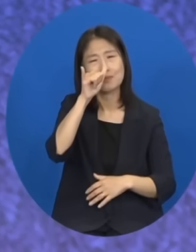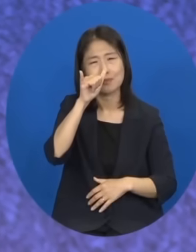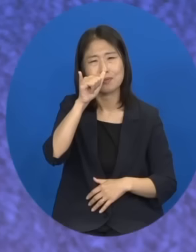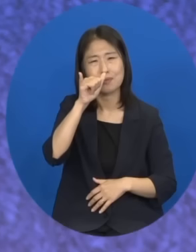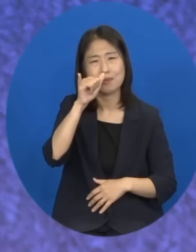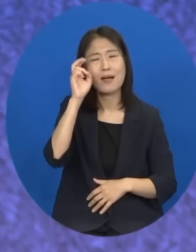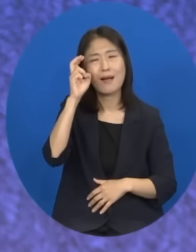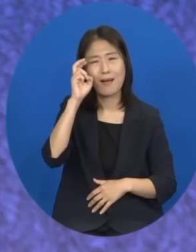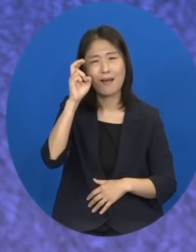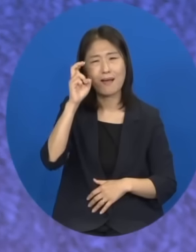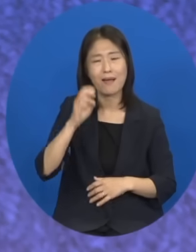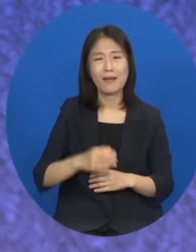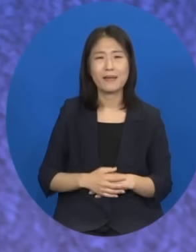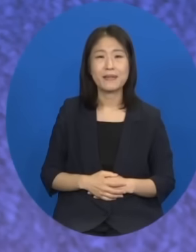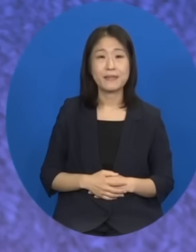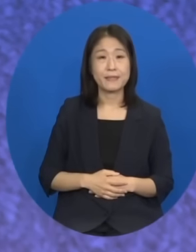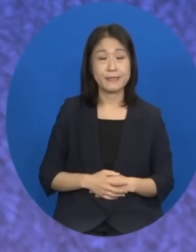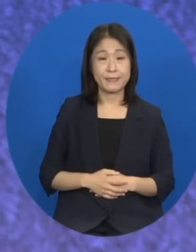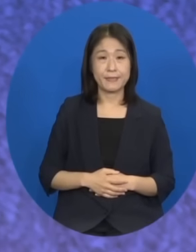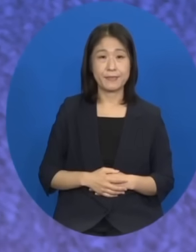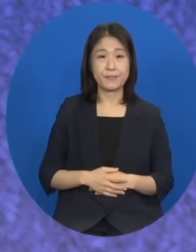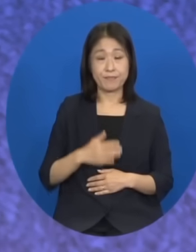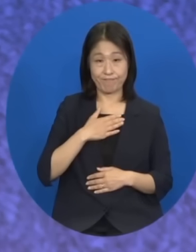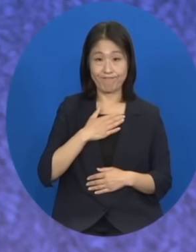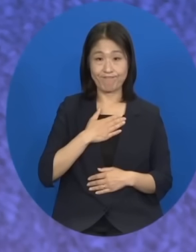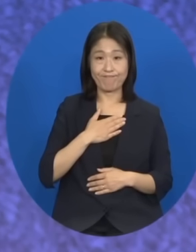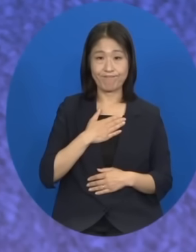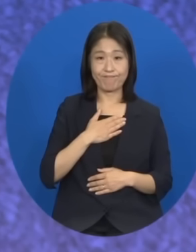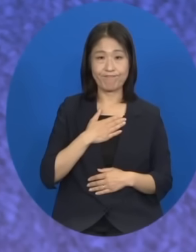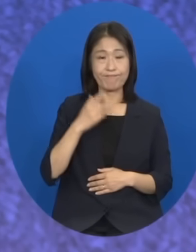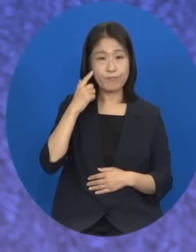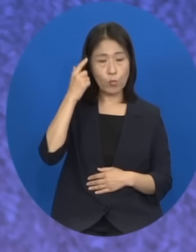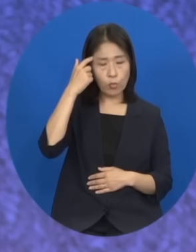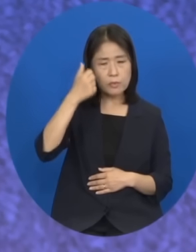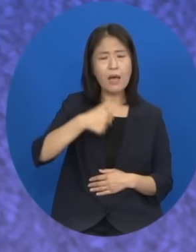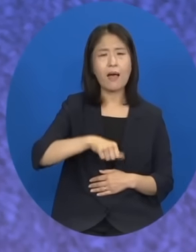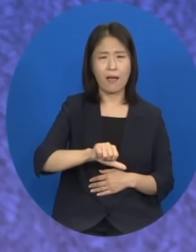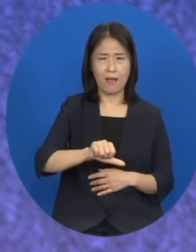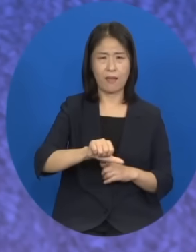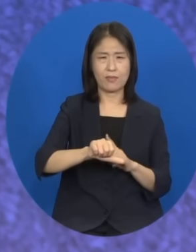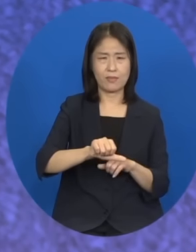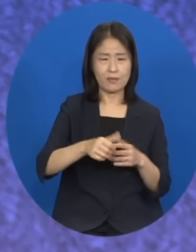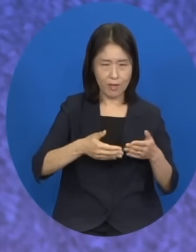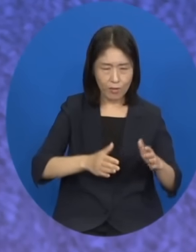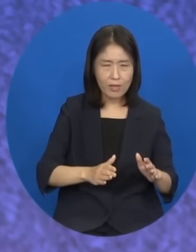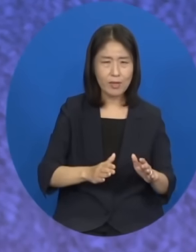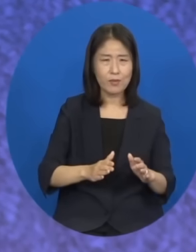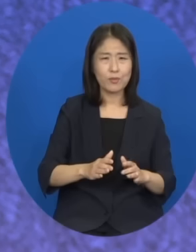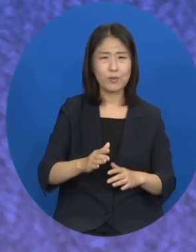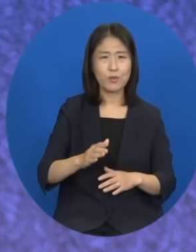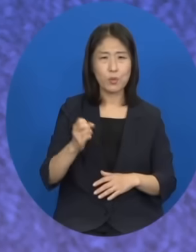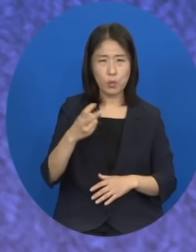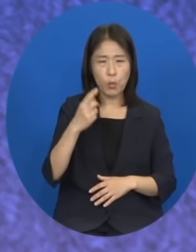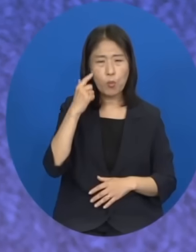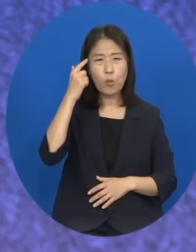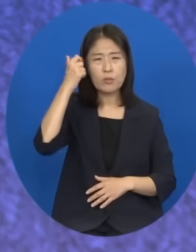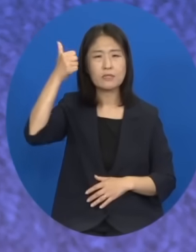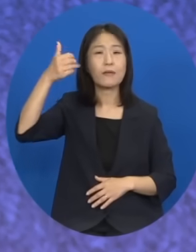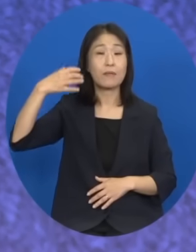같아요. 저는 목사의 아들로 또 목사가 되어서 이렇게 사는